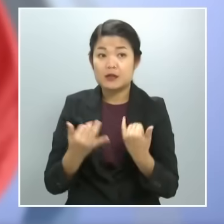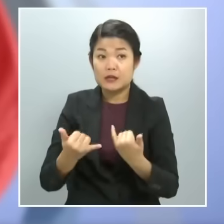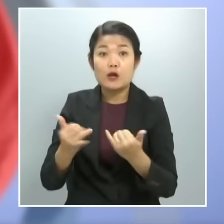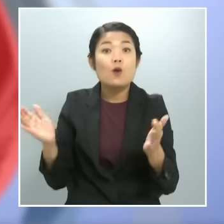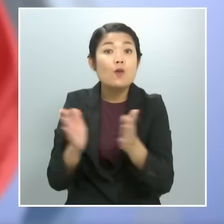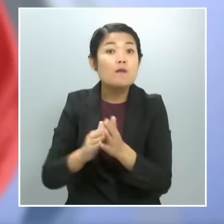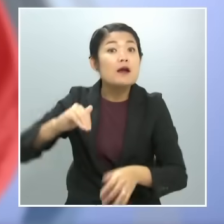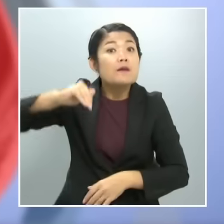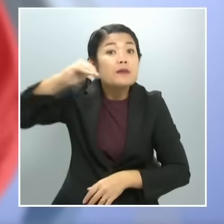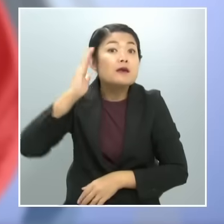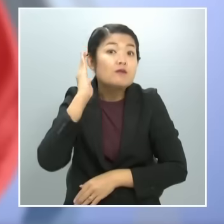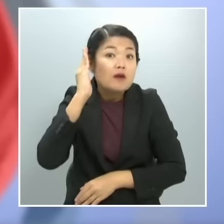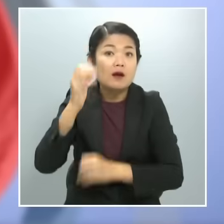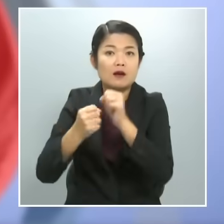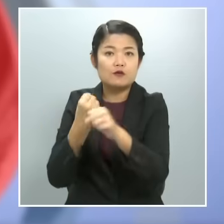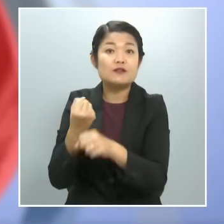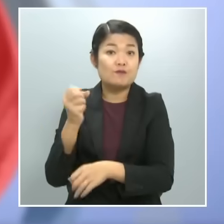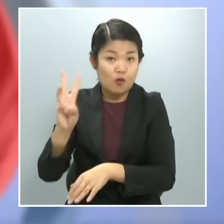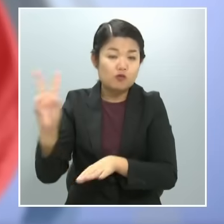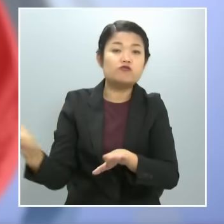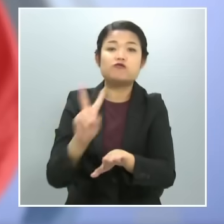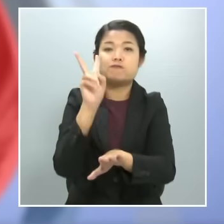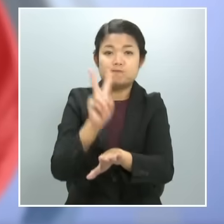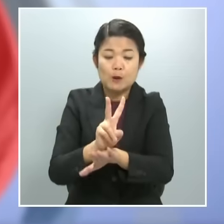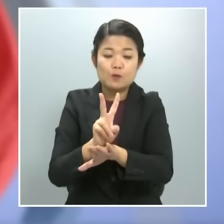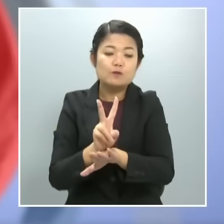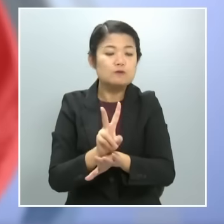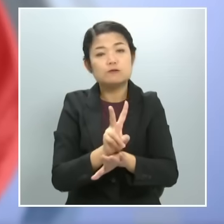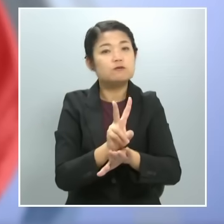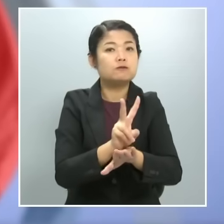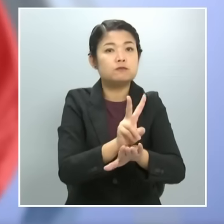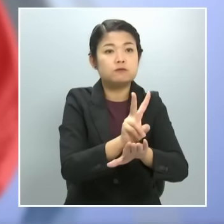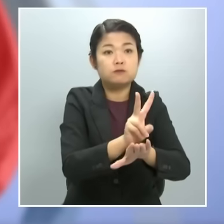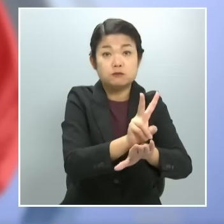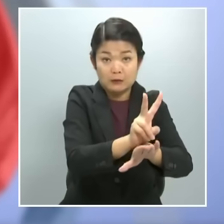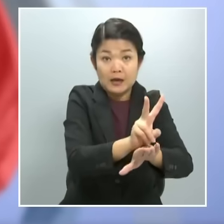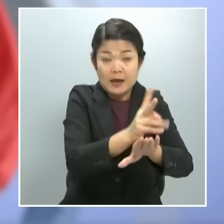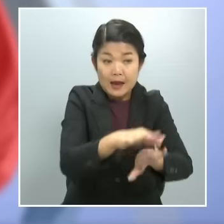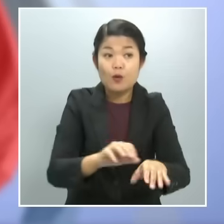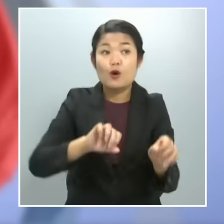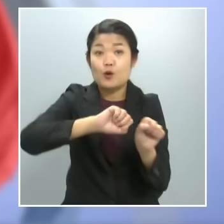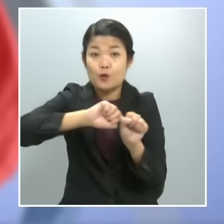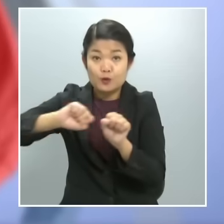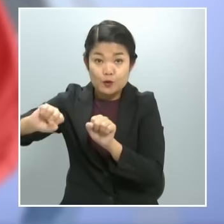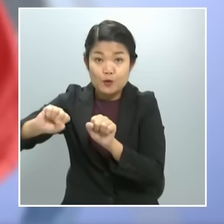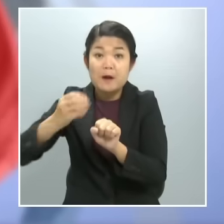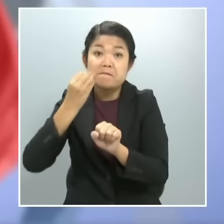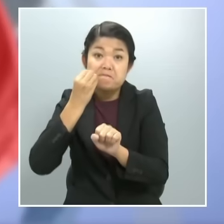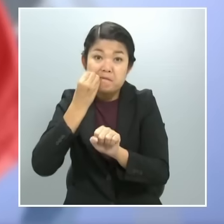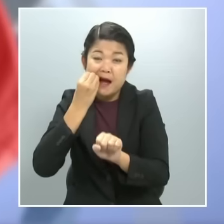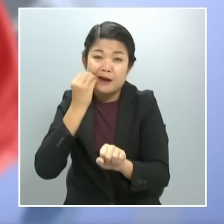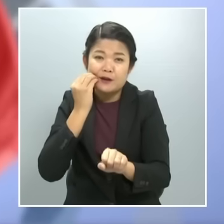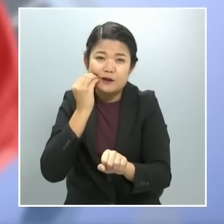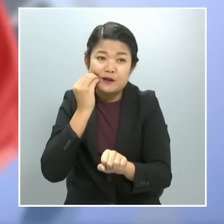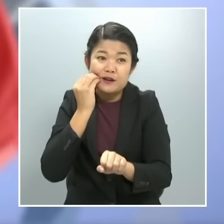เด็กชายสว 16ปีอีกคนนึงซึ่งเป็นพี่ชายเนี่ยไปด้วยค่ะก็นั่งรถไปด้วยนะท่านผู้ชมครับปรากฏว่ารถตู้คันเนี้พอไปจอดถึงบ้านปุ๊บพอ